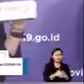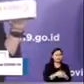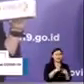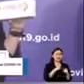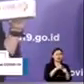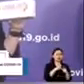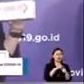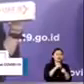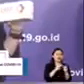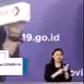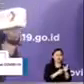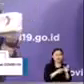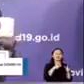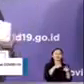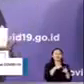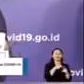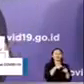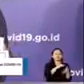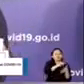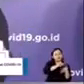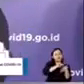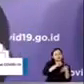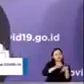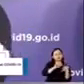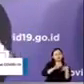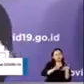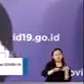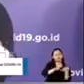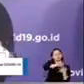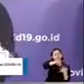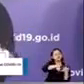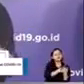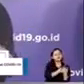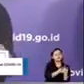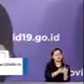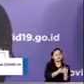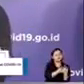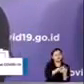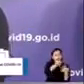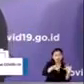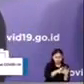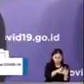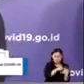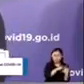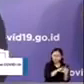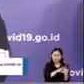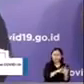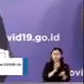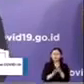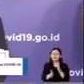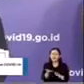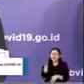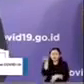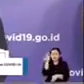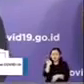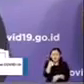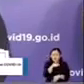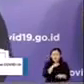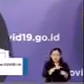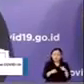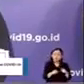hidroksisiklin memang dari beberapa obat tersebut pernah dilakukan suatu penelitian tetapi